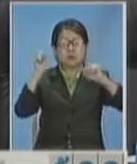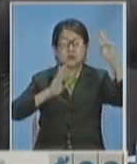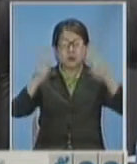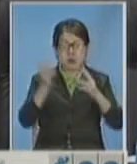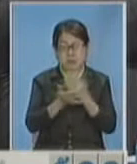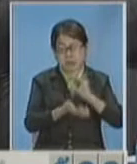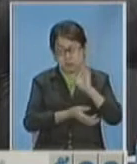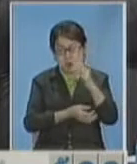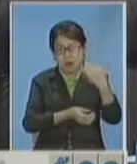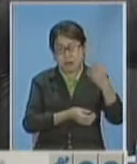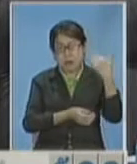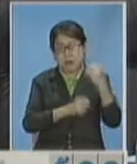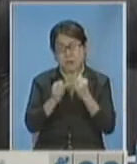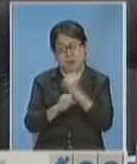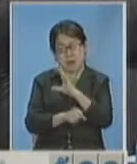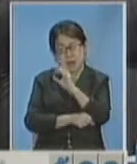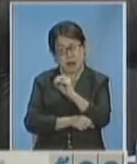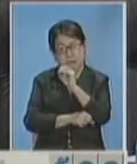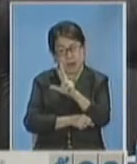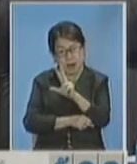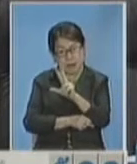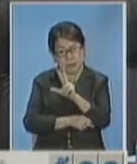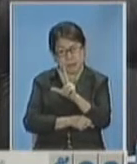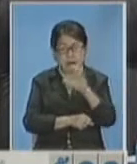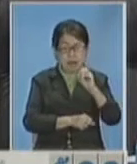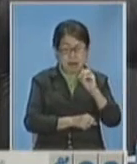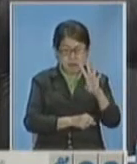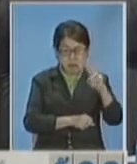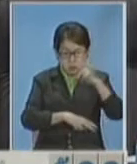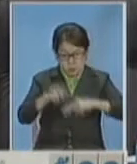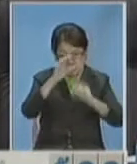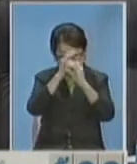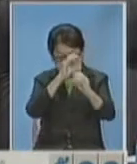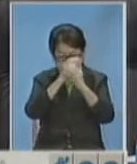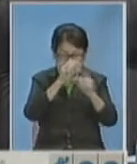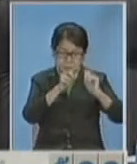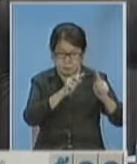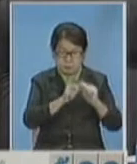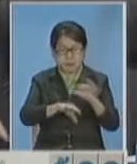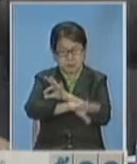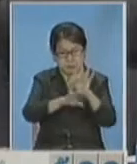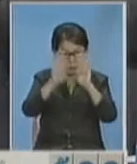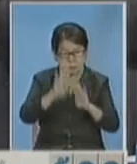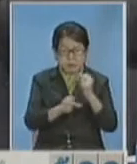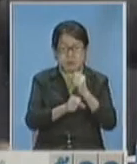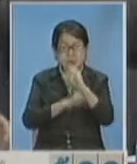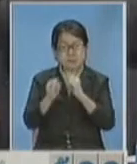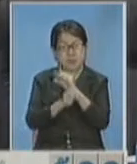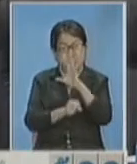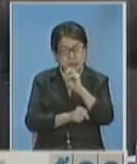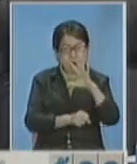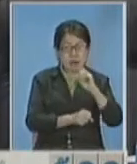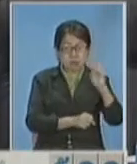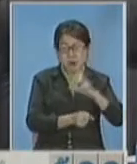ต่ปี53ค่ะ54ศึกษาสำรวจนะคะจ้างออกแบบ5556ไปหลายร้อยล้านบาทแล้วค่ะ